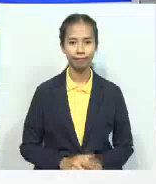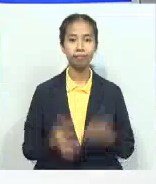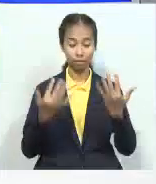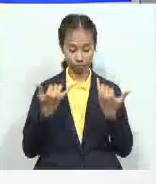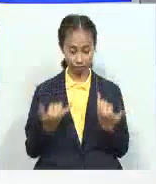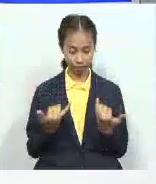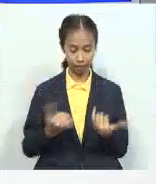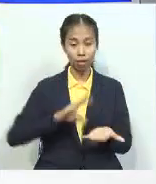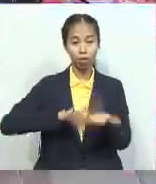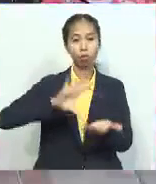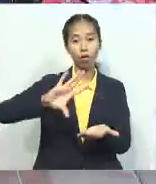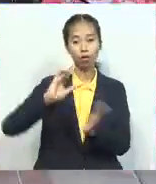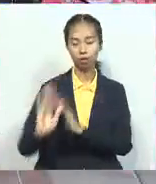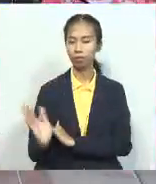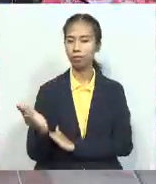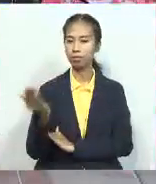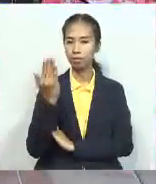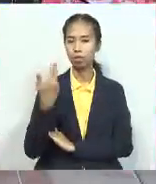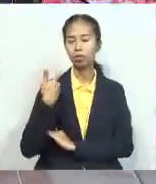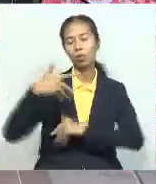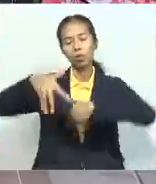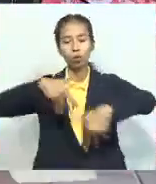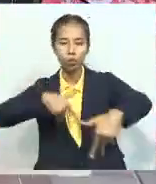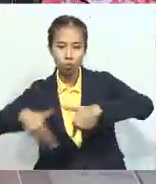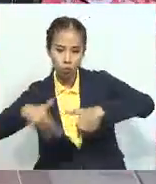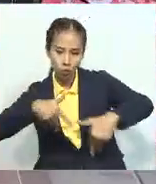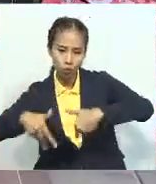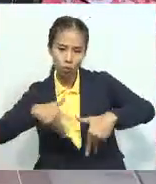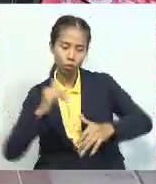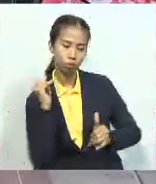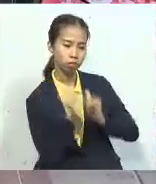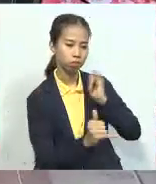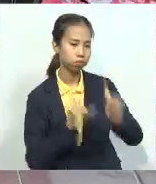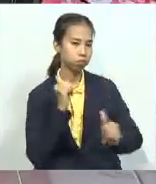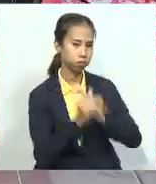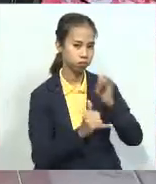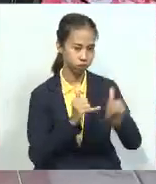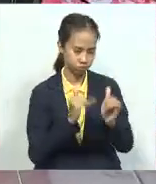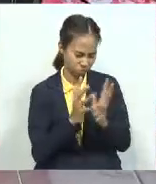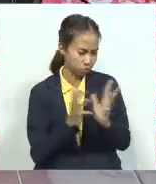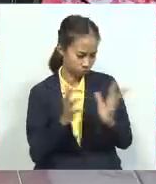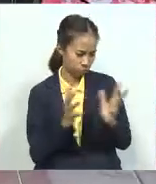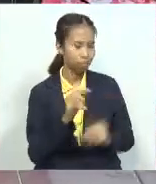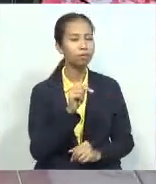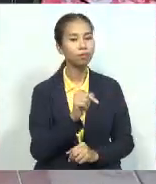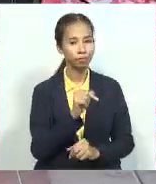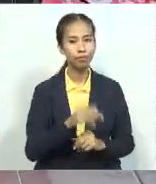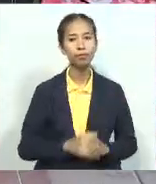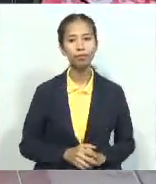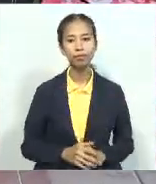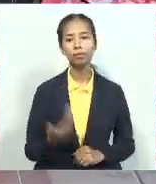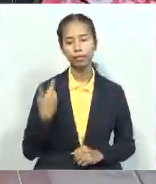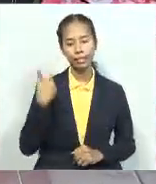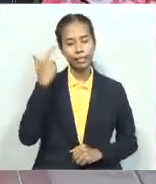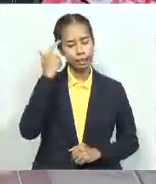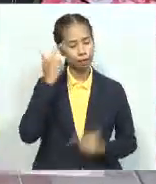บรรยากาศที่หมอชิดตั้งแต่ช่วงเช้าเป็นต้นมานะคะประชาชนก็ทยอยเดินทางมาใช้บริการอย่างต่อเนื่องค่ะซึ่งมั่นใจ